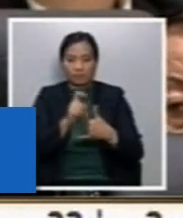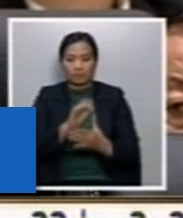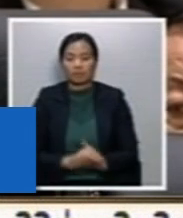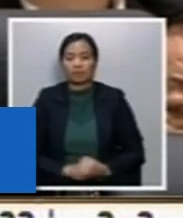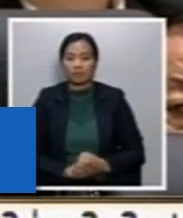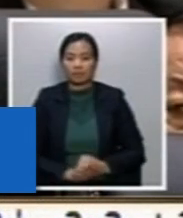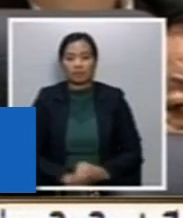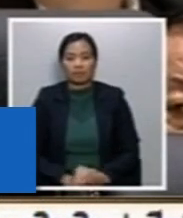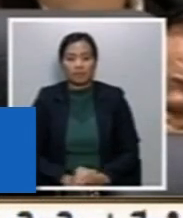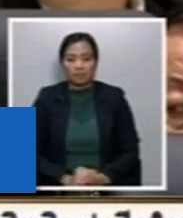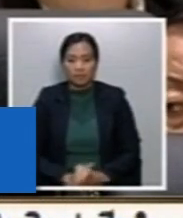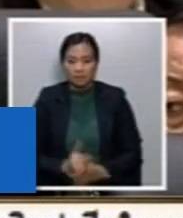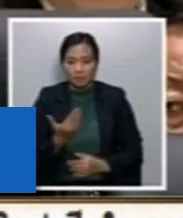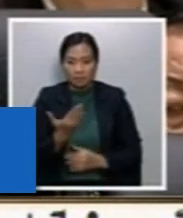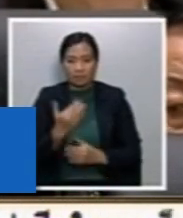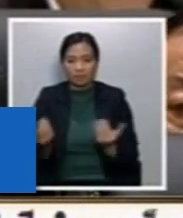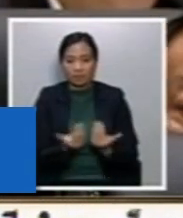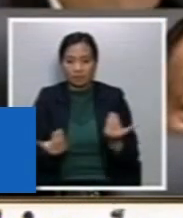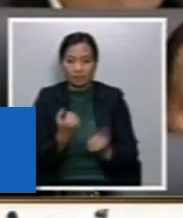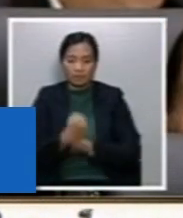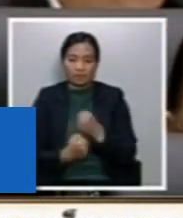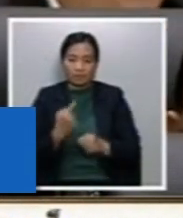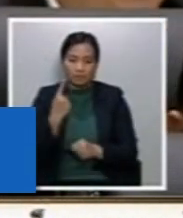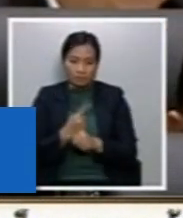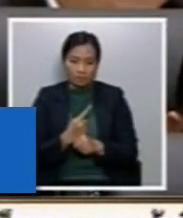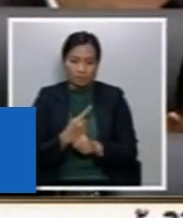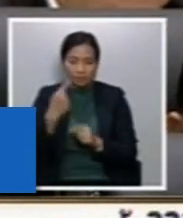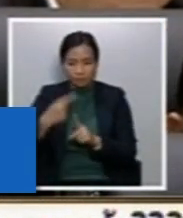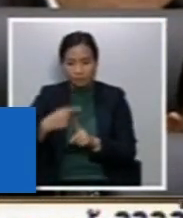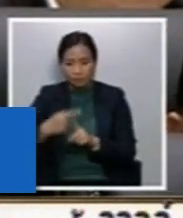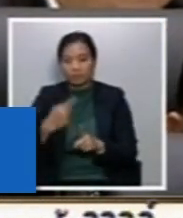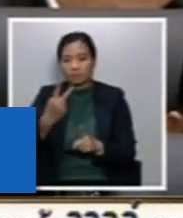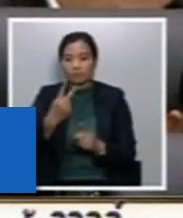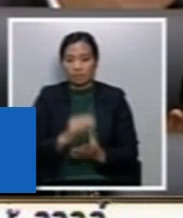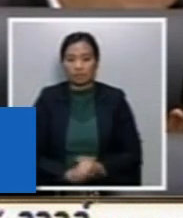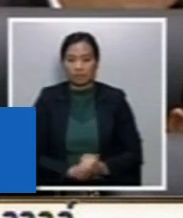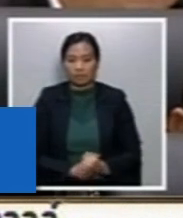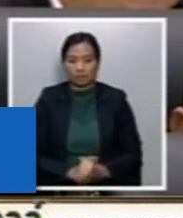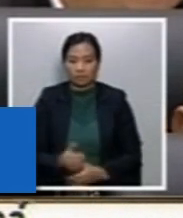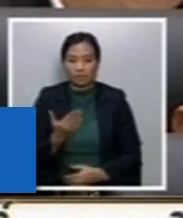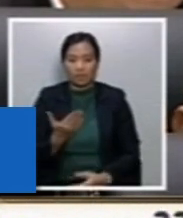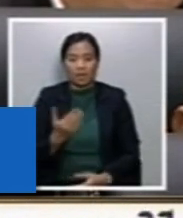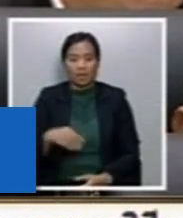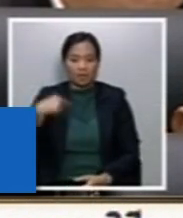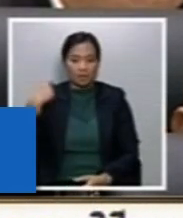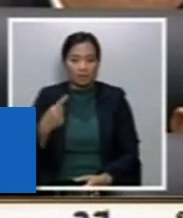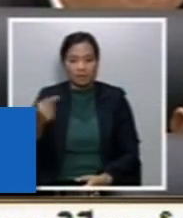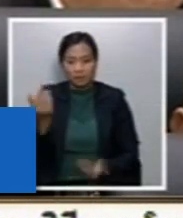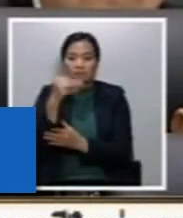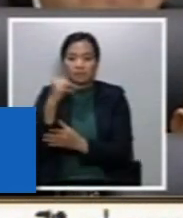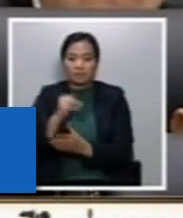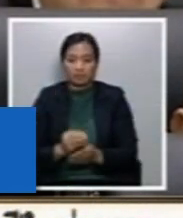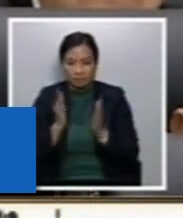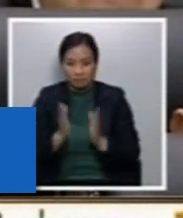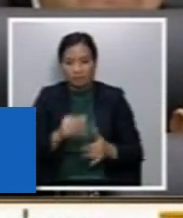ลีที่ท่านบอกว่ามีลูกชายอายุประมาณ1ปี2เดือนนะครับท่านน้องนาอิมท่านนี้ครับที่เสียชีวิต